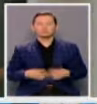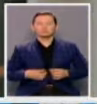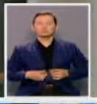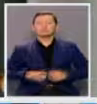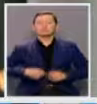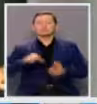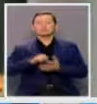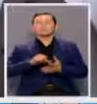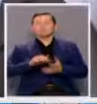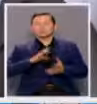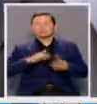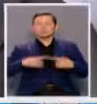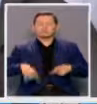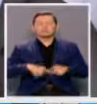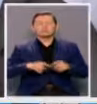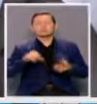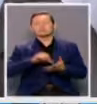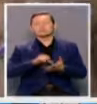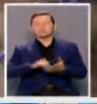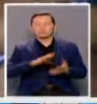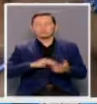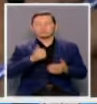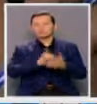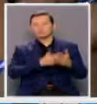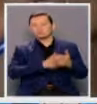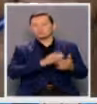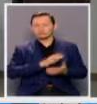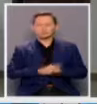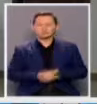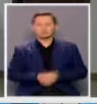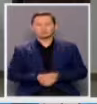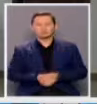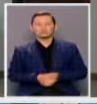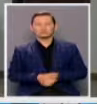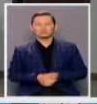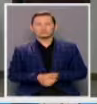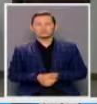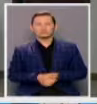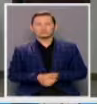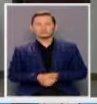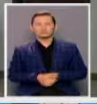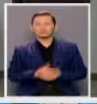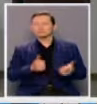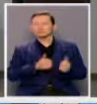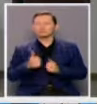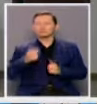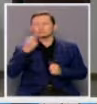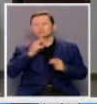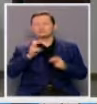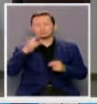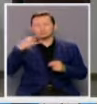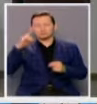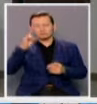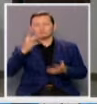Үміткерлерге қазылық жасаған қазылар алқасы қатысушыларға оң бағасын берді. Бұның ерекшелігі өзіміздің